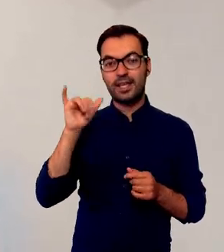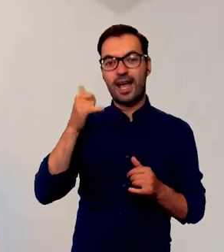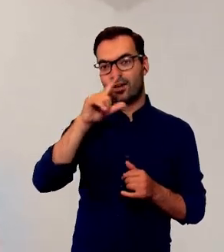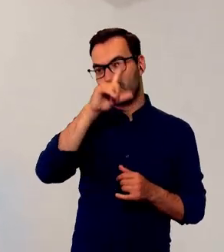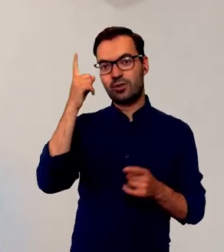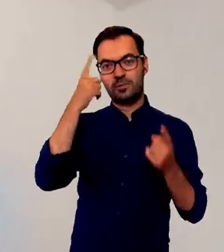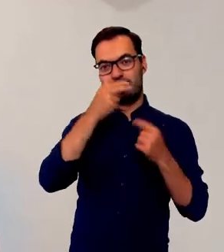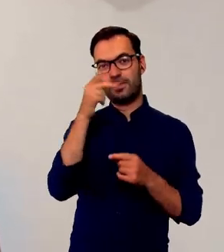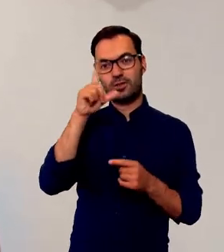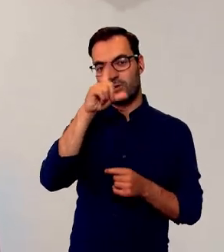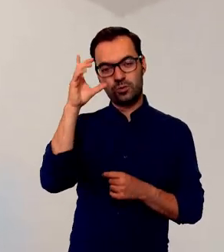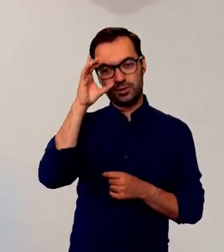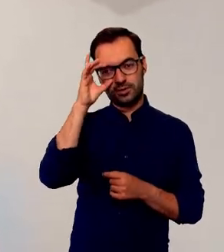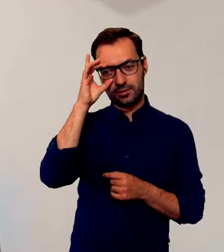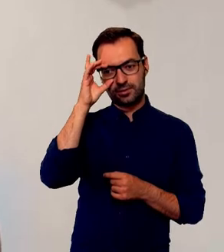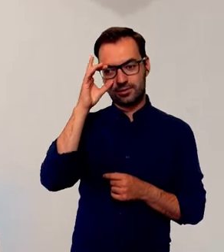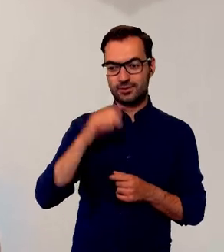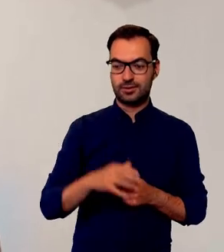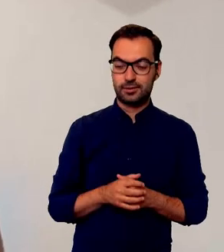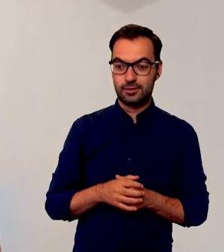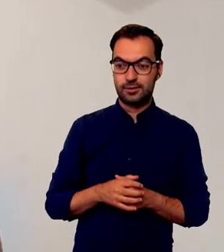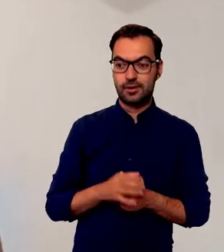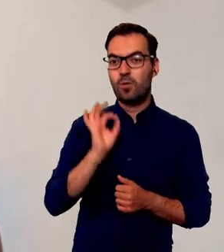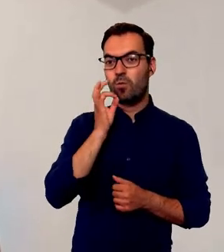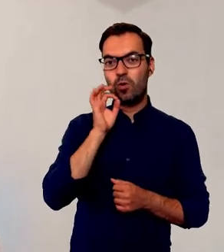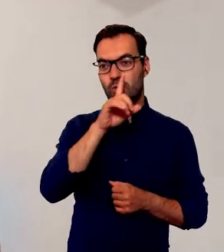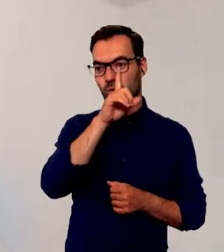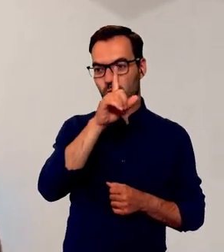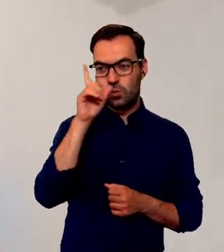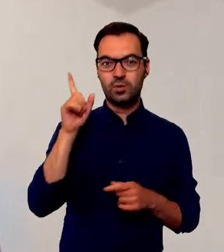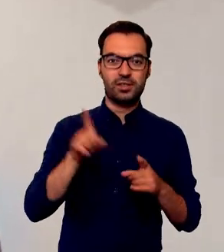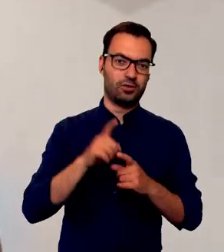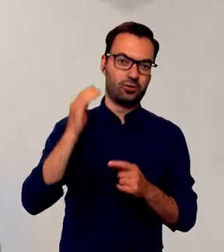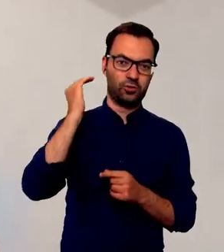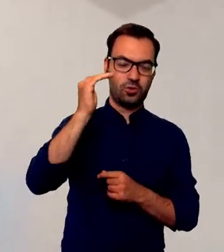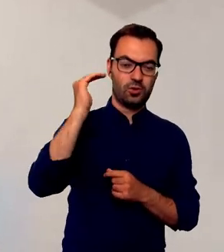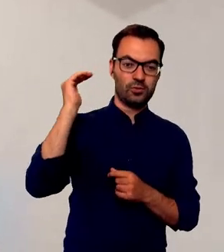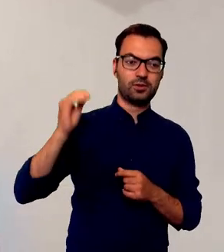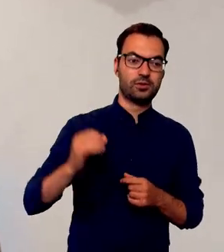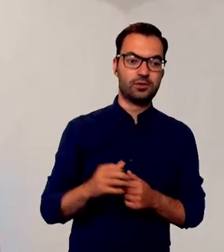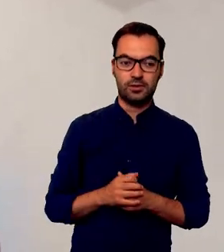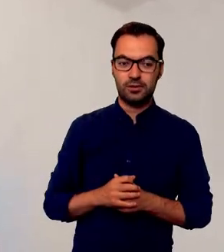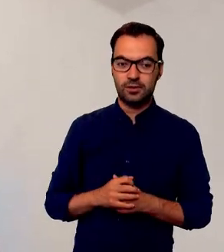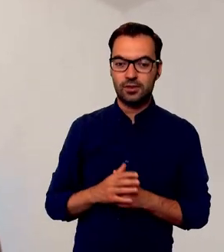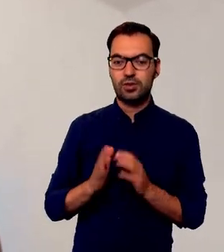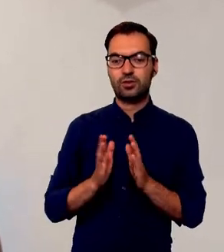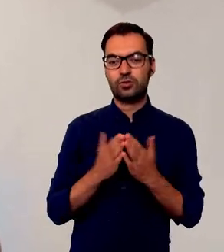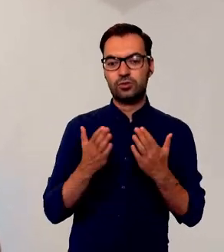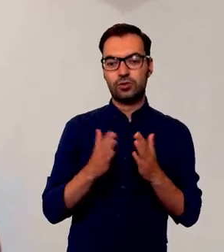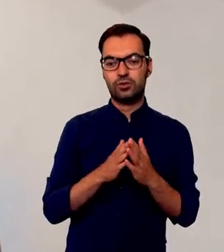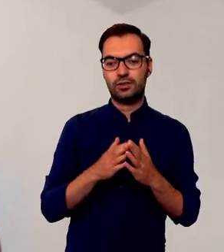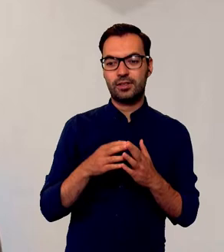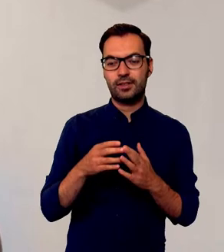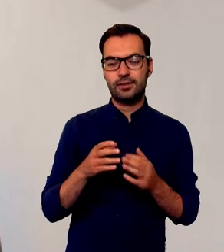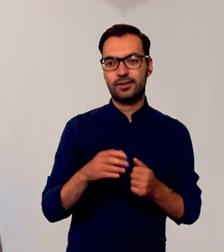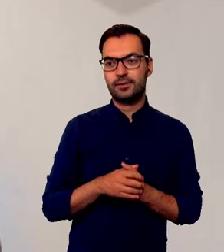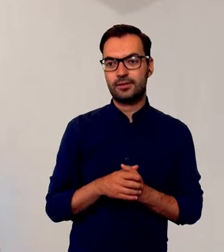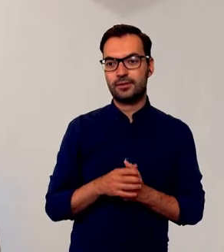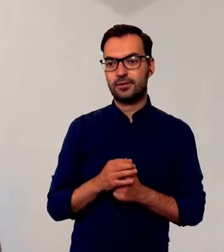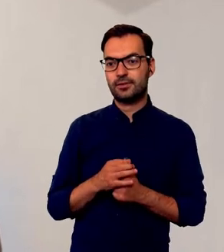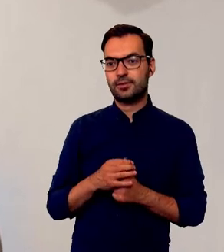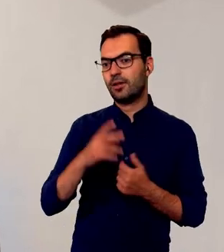ludzi, na tych młodych ludzi, ale też na dorosłych, taką książkę, która otworzyłaby oczy